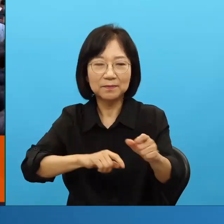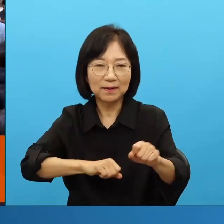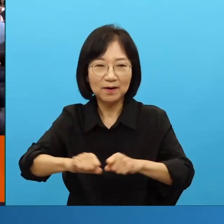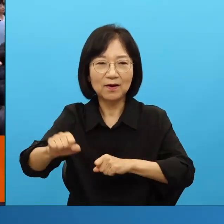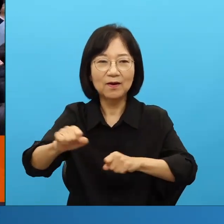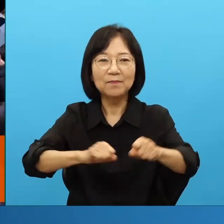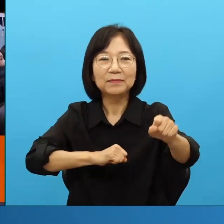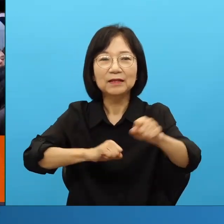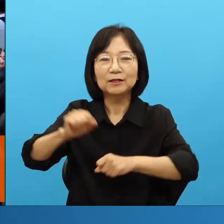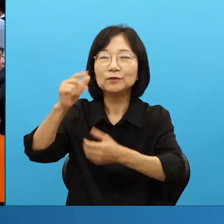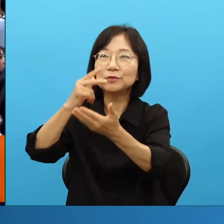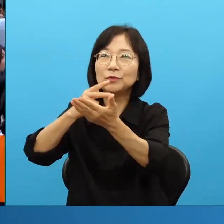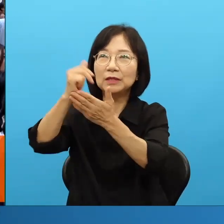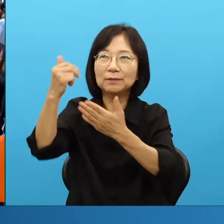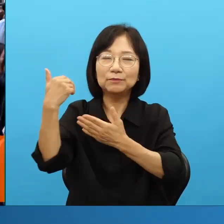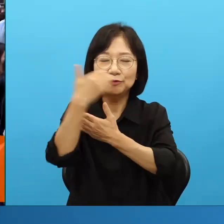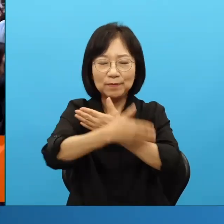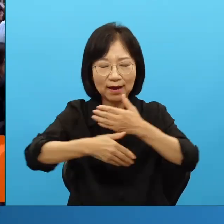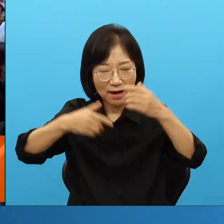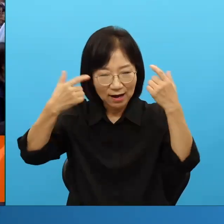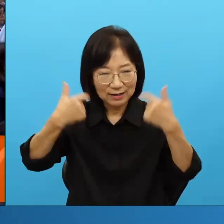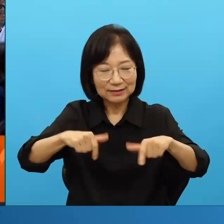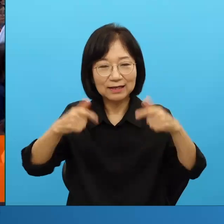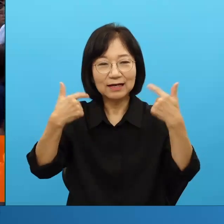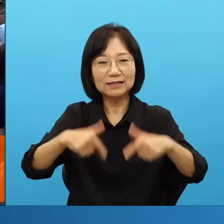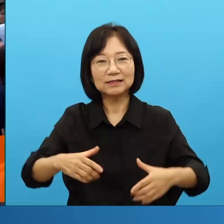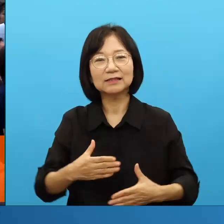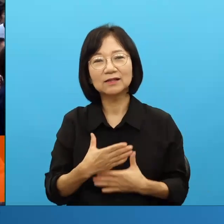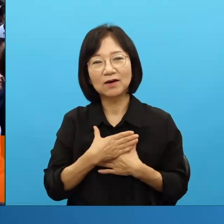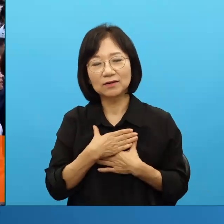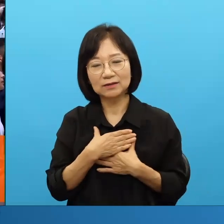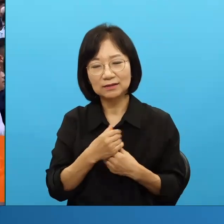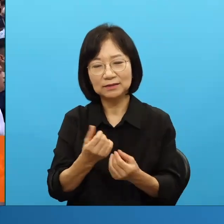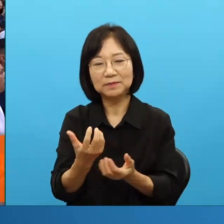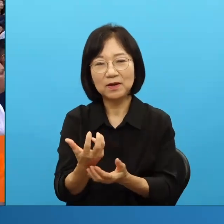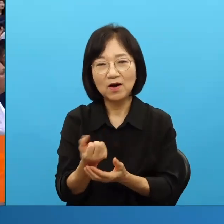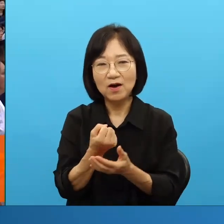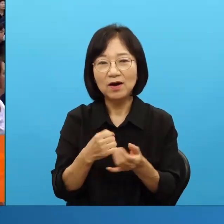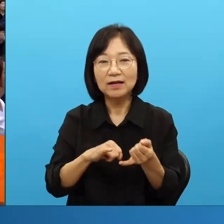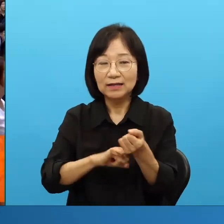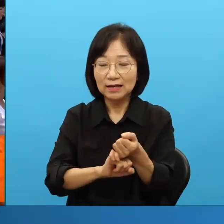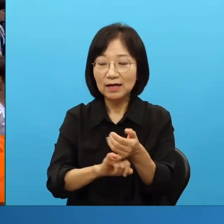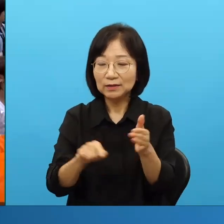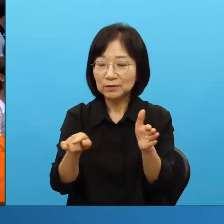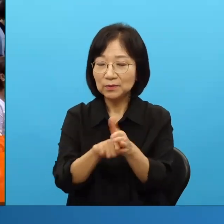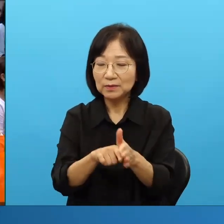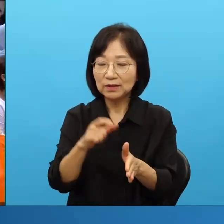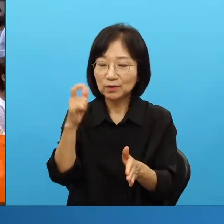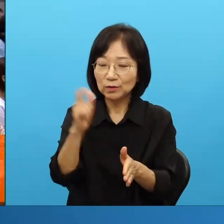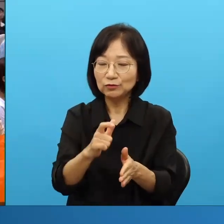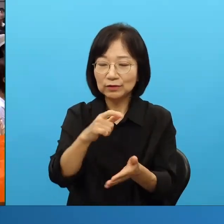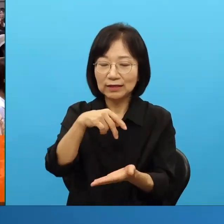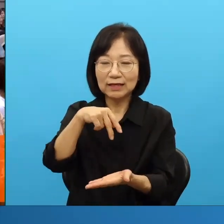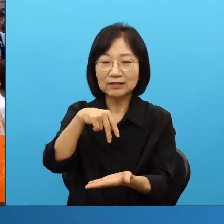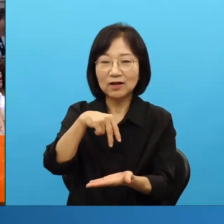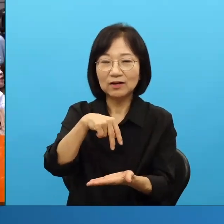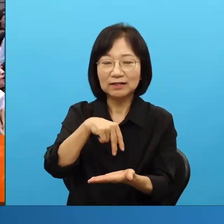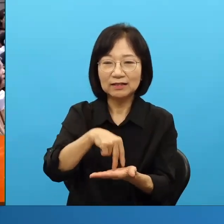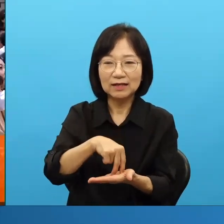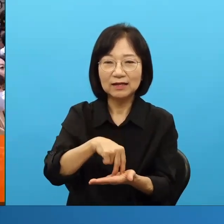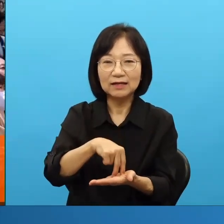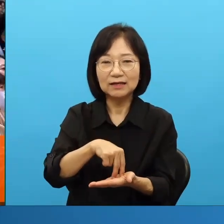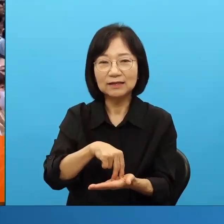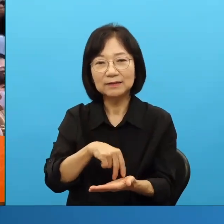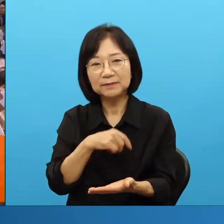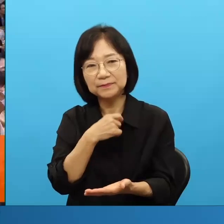행하며 주님 품에 항상 안식 얻으며 약속 믿고 굳게